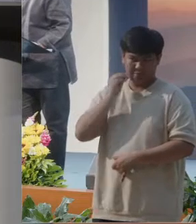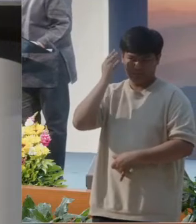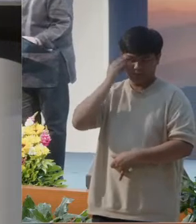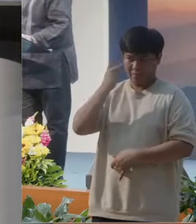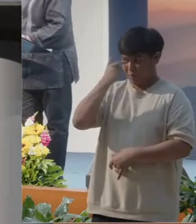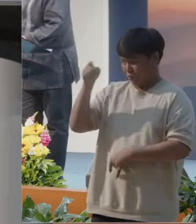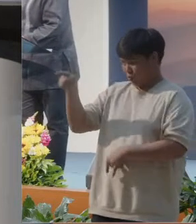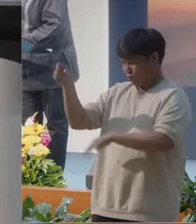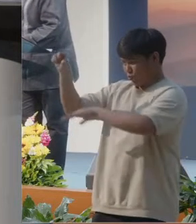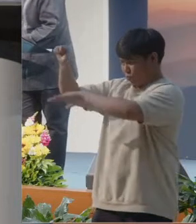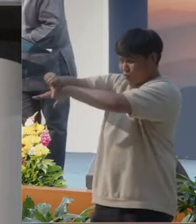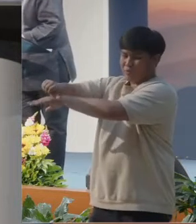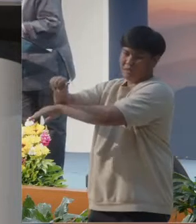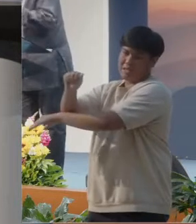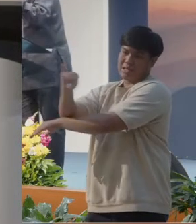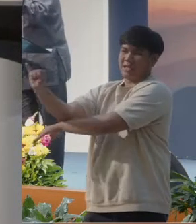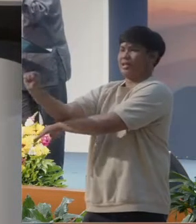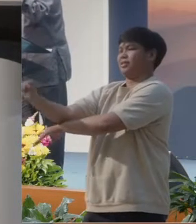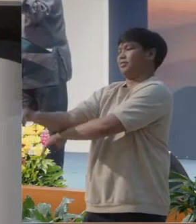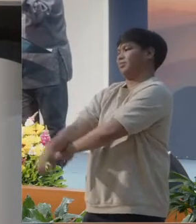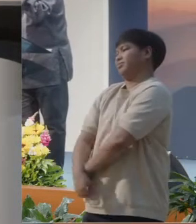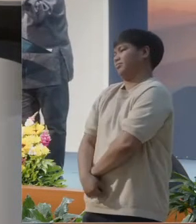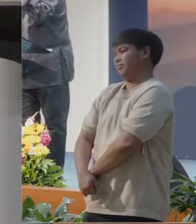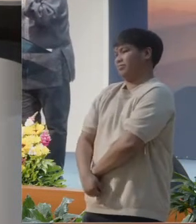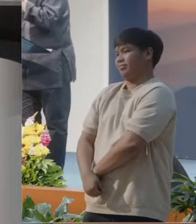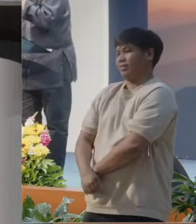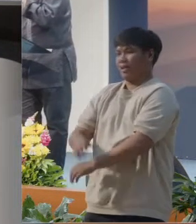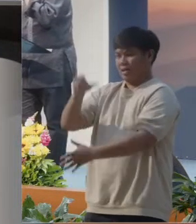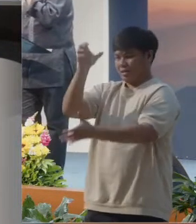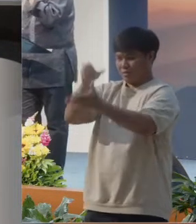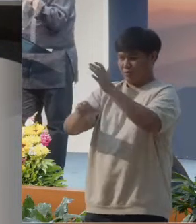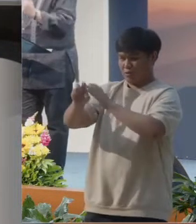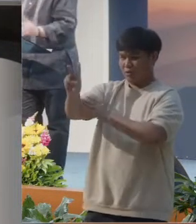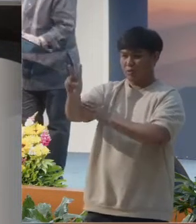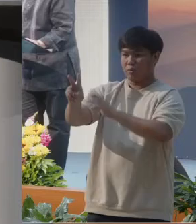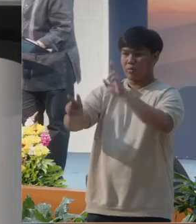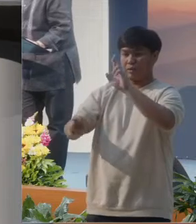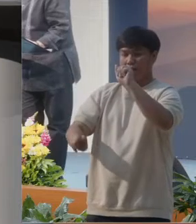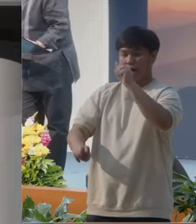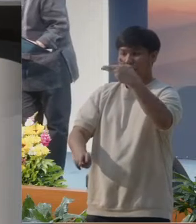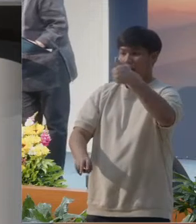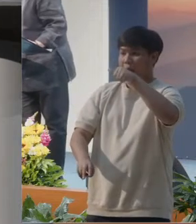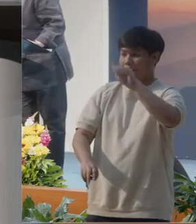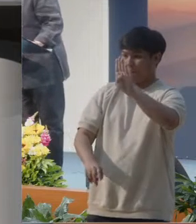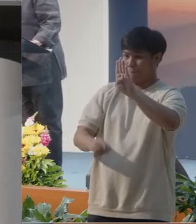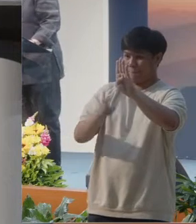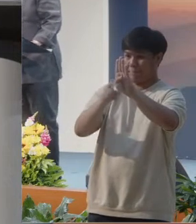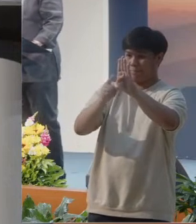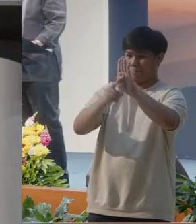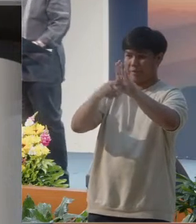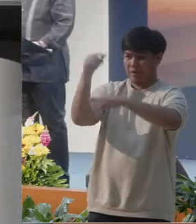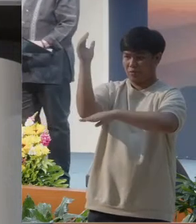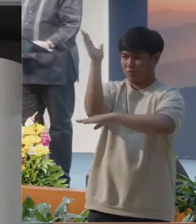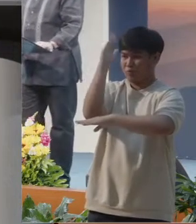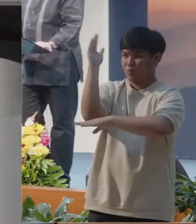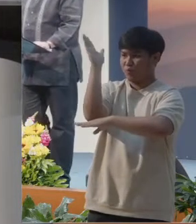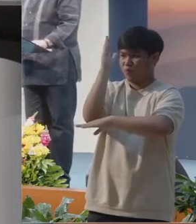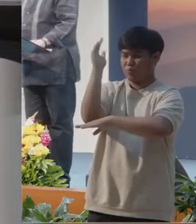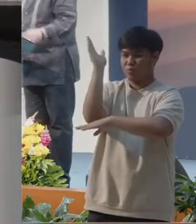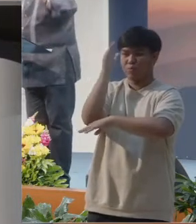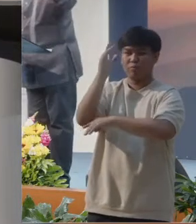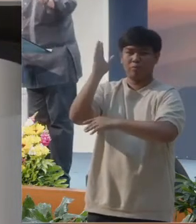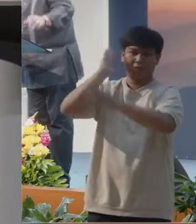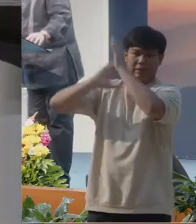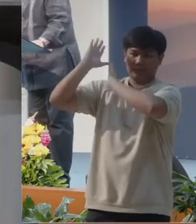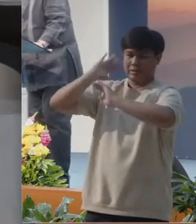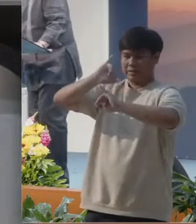noon. Paano po natin alam? Sapagkat sa Joshua chapter 2 verse 9, si Rahab ay nag-report patungkol dun sa